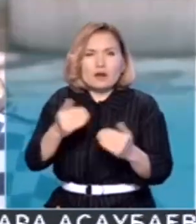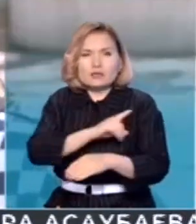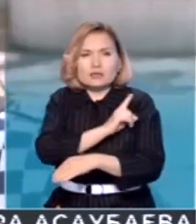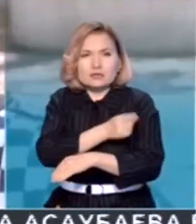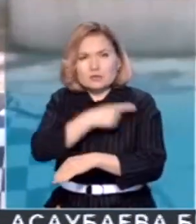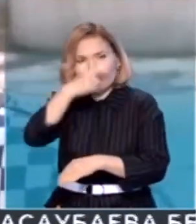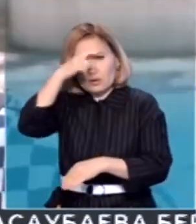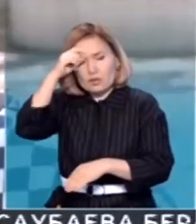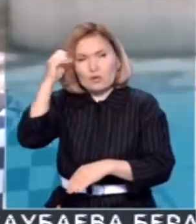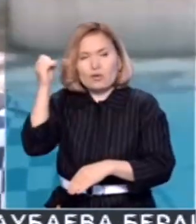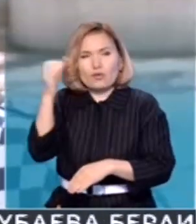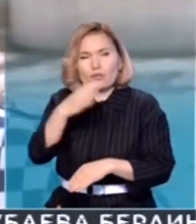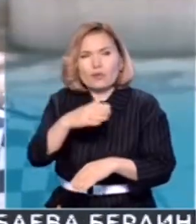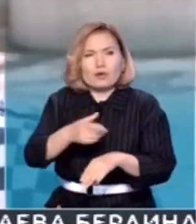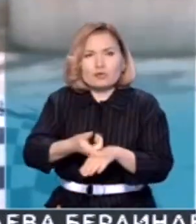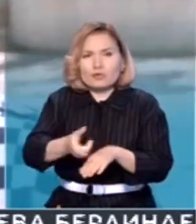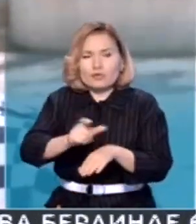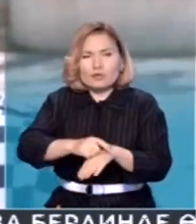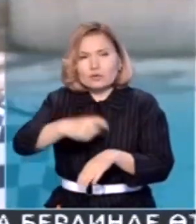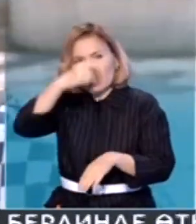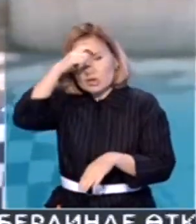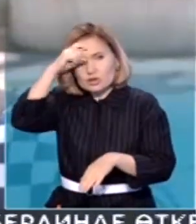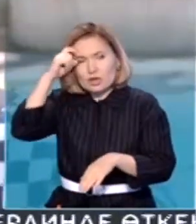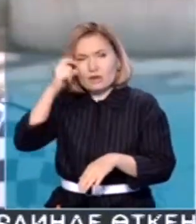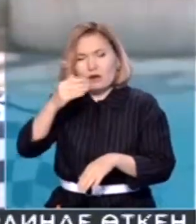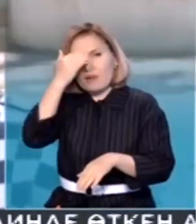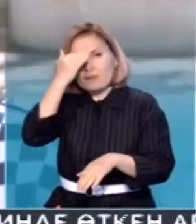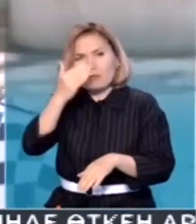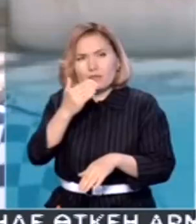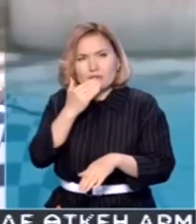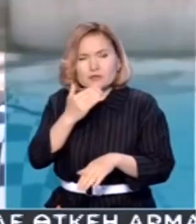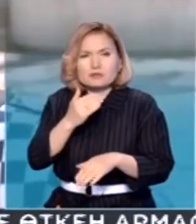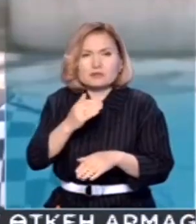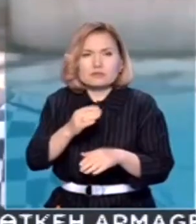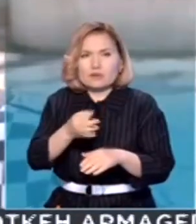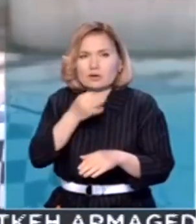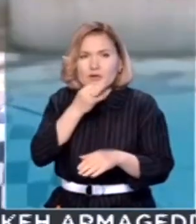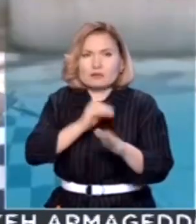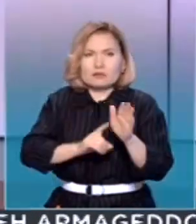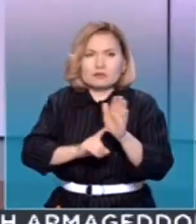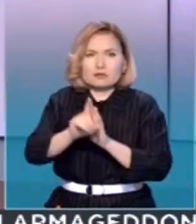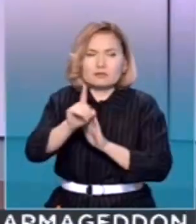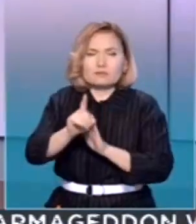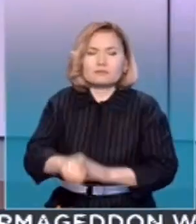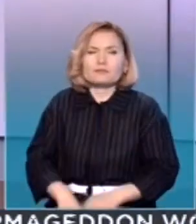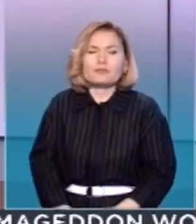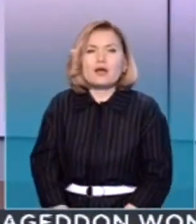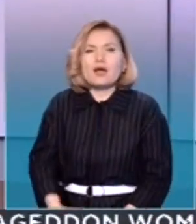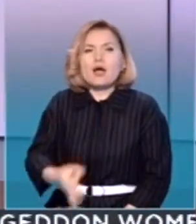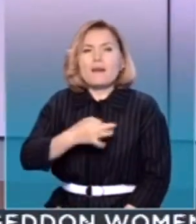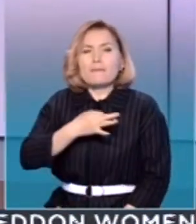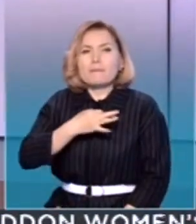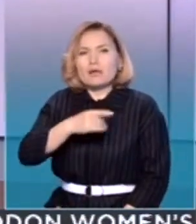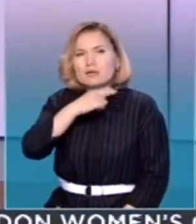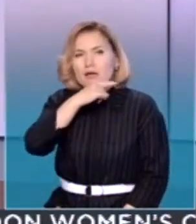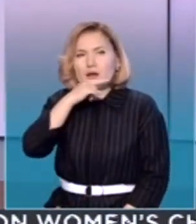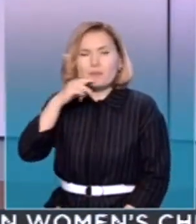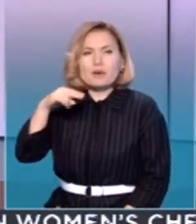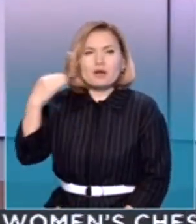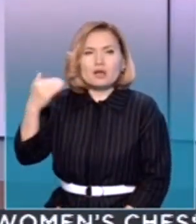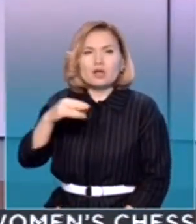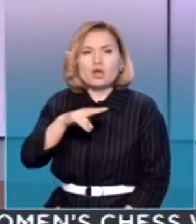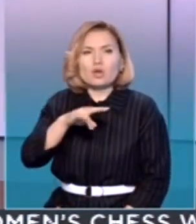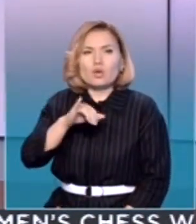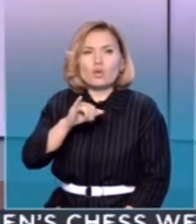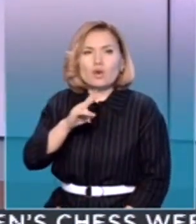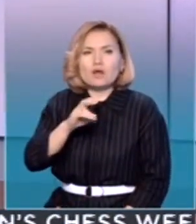Қазір далаға шықсаң терлей бастайсың. Жаз бізге мерзімнен бұрын жеткен сияқты. Беларусь президенті Александр